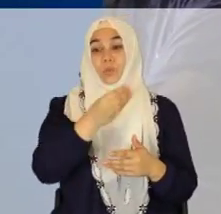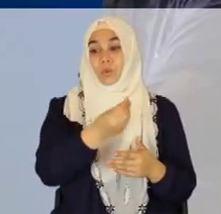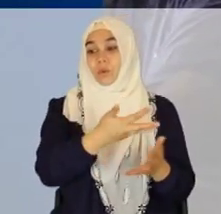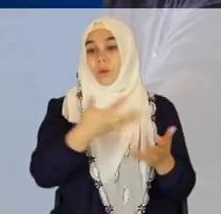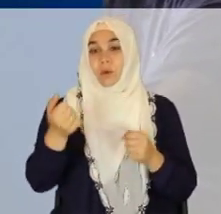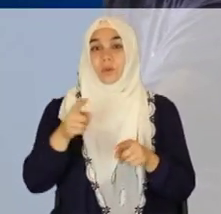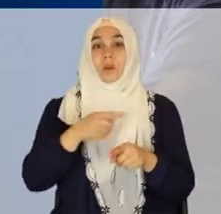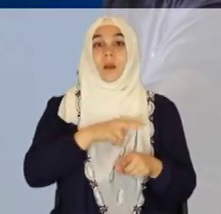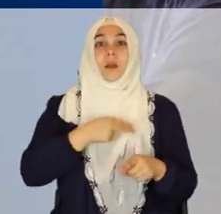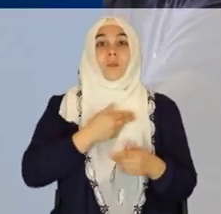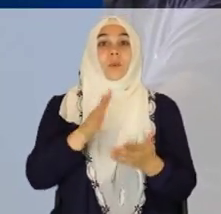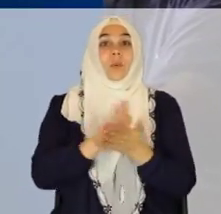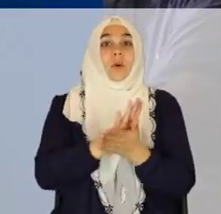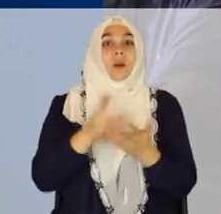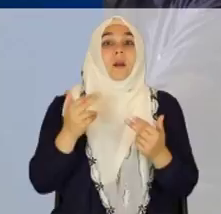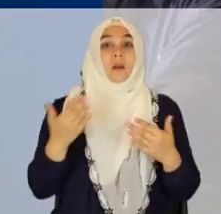yana qalbi poklanadi?